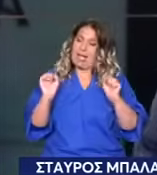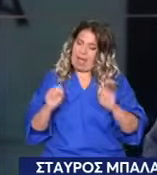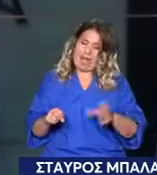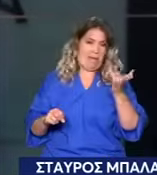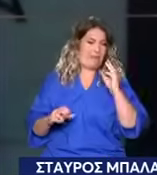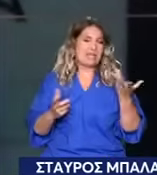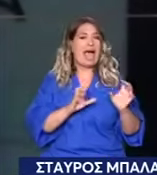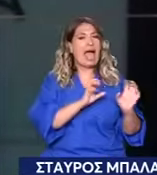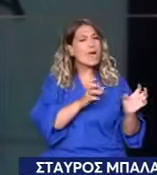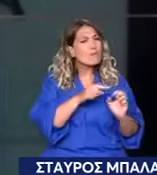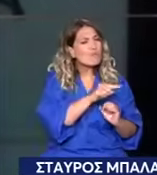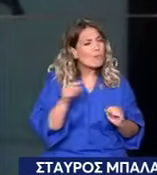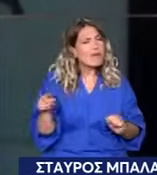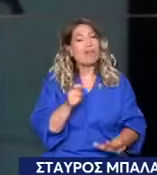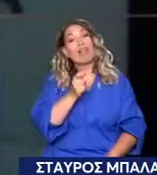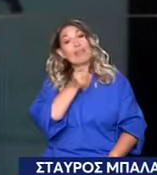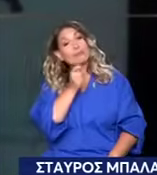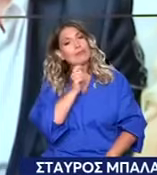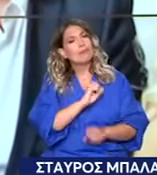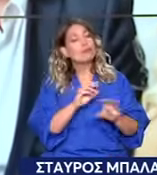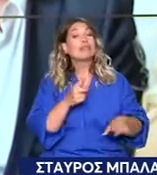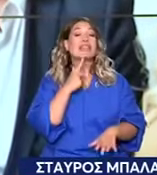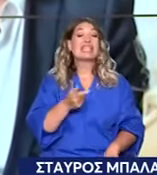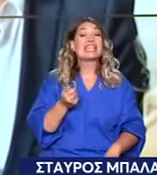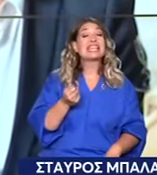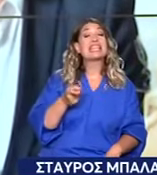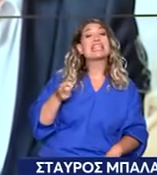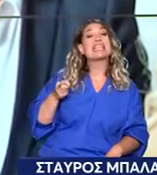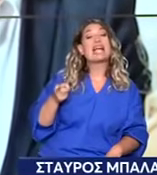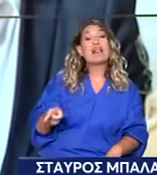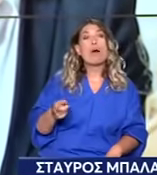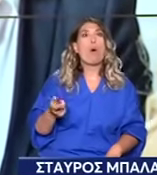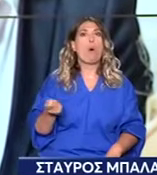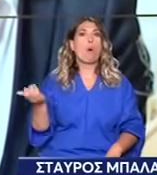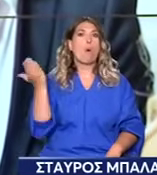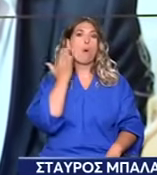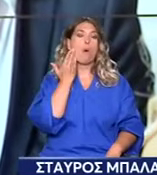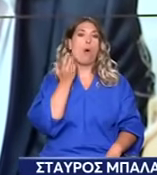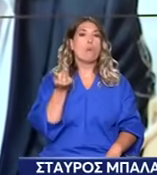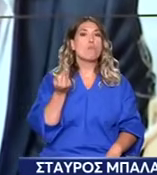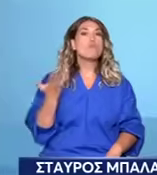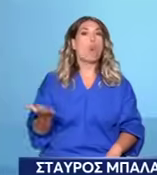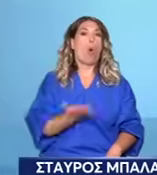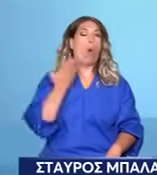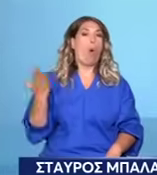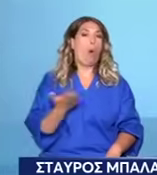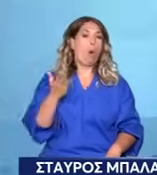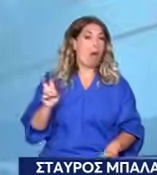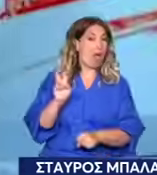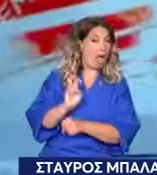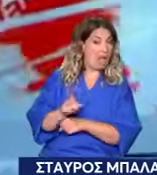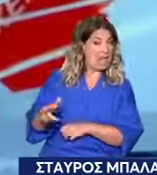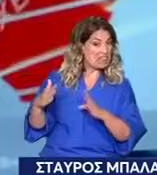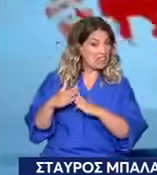πολλές εκπομπές και ανέβηκε και στον τύπο ότι αυτά τα χρήματα ήταν ένα πολύ μεγάλο και ένα σεβαστό ποσό. Διότι ο κάθε δημοσιογράφος.